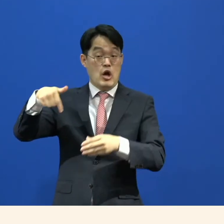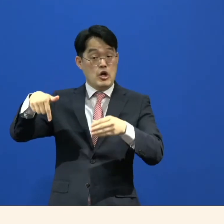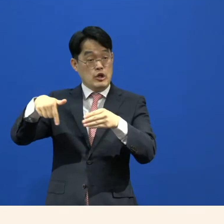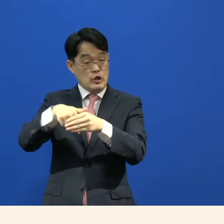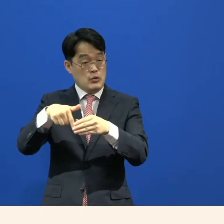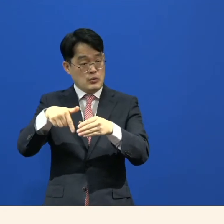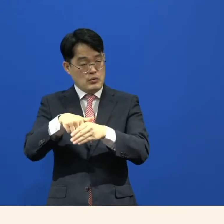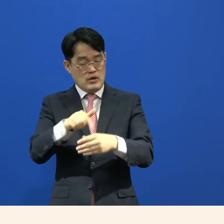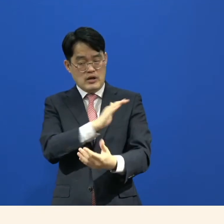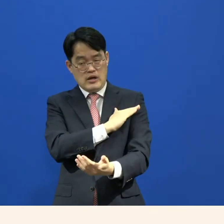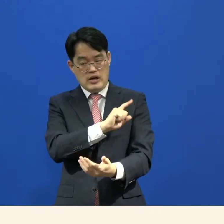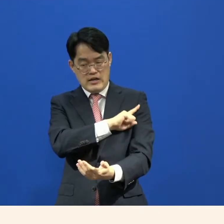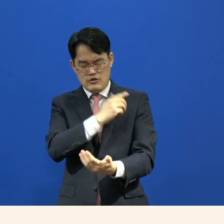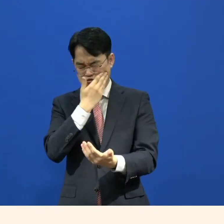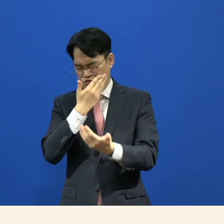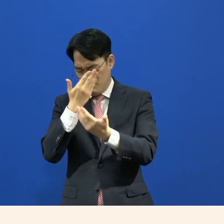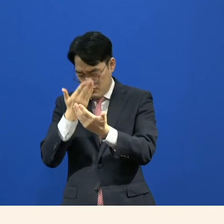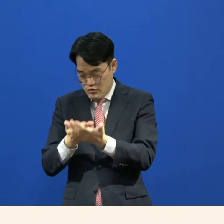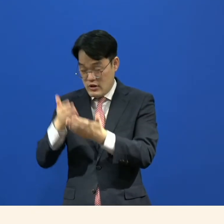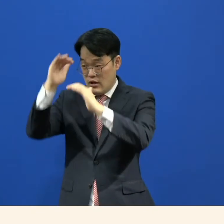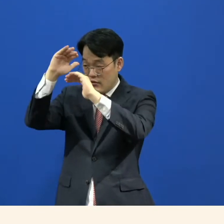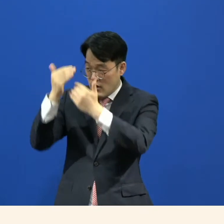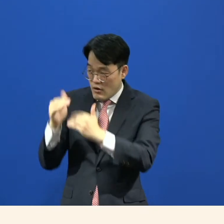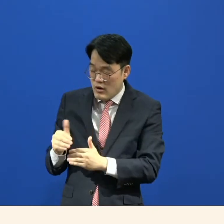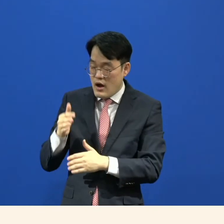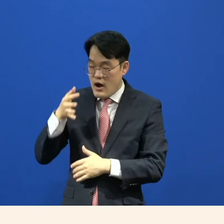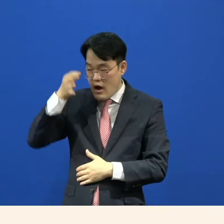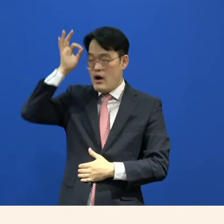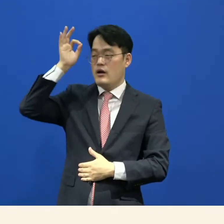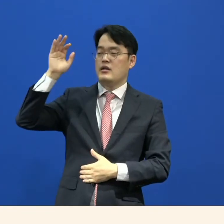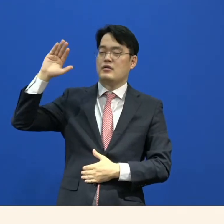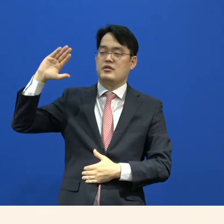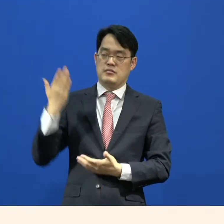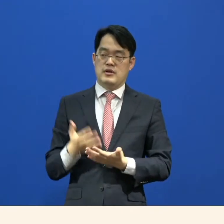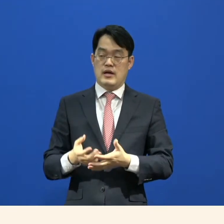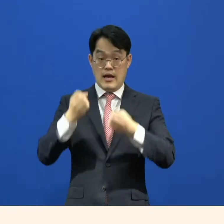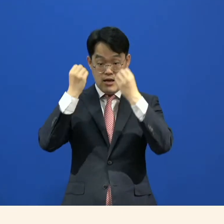창세기부터 요한계시록까지 말하려고 하는